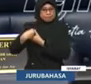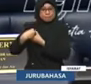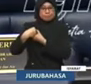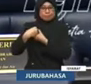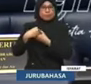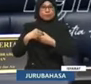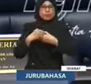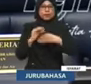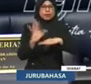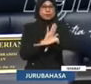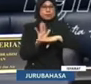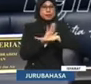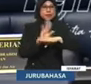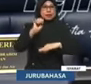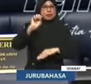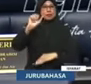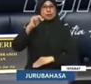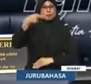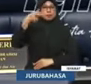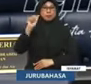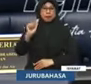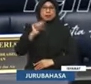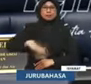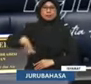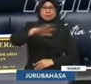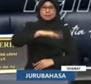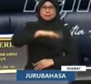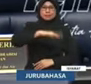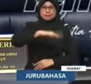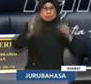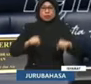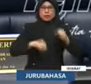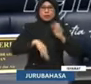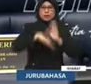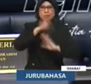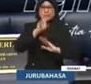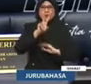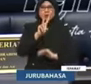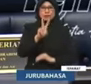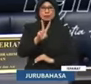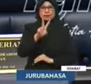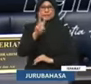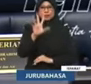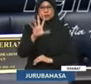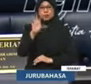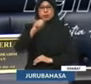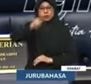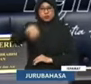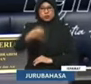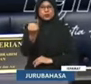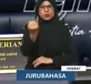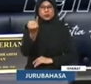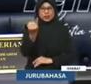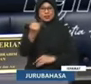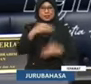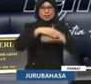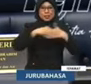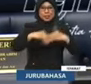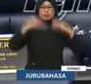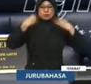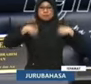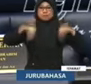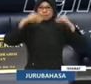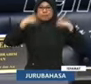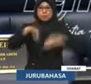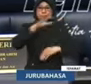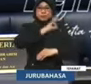berkaitan terutama pemain-pemain indosima h22 dijangkau ada menghasilkan lebih 250000000 Ringgit potensi nilai